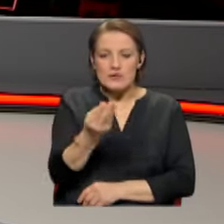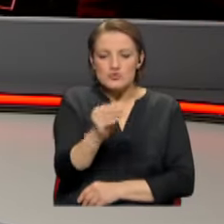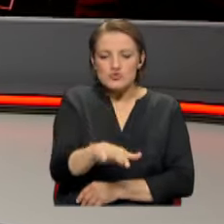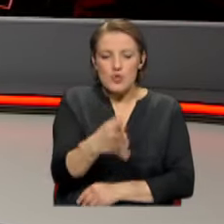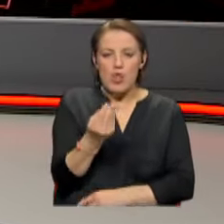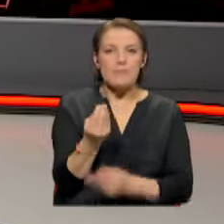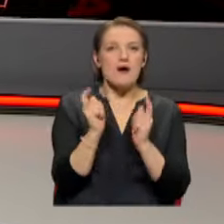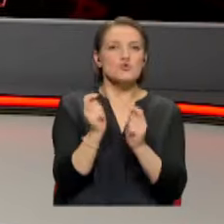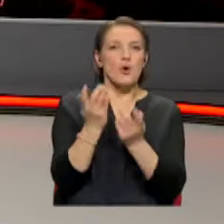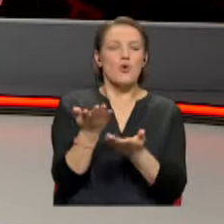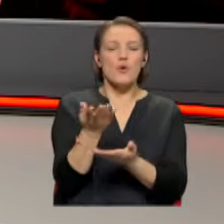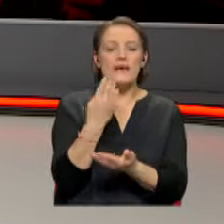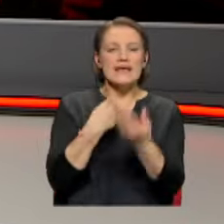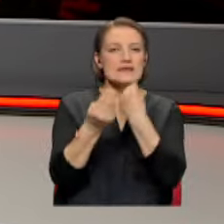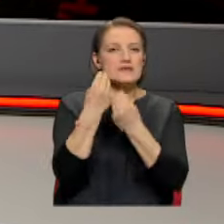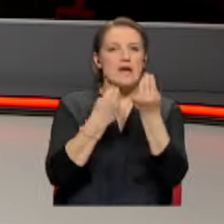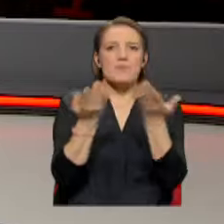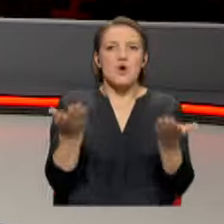kere